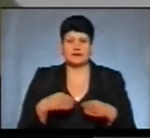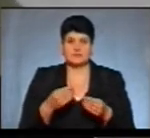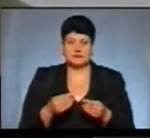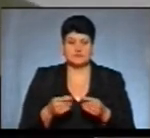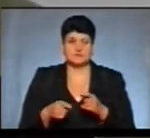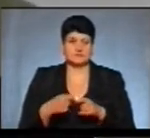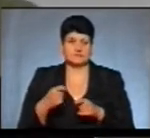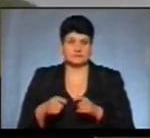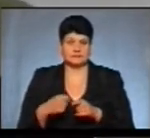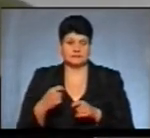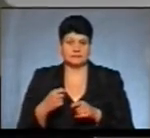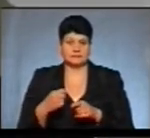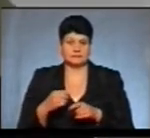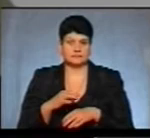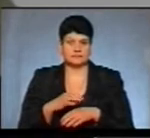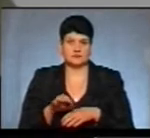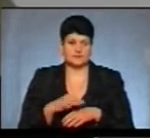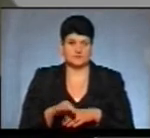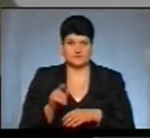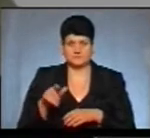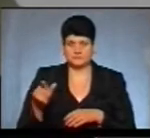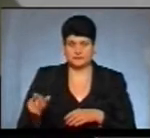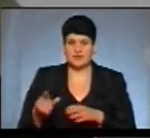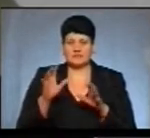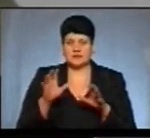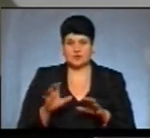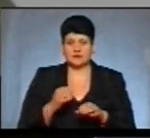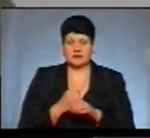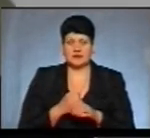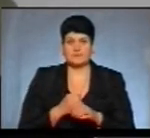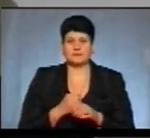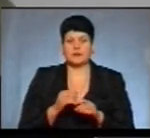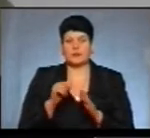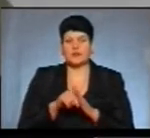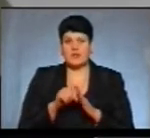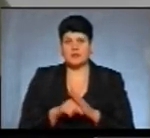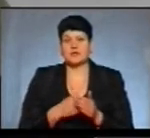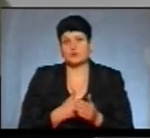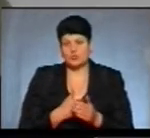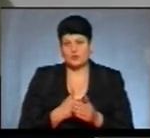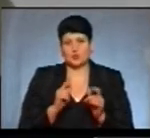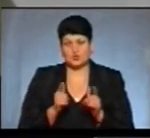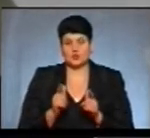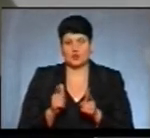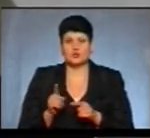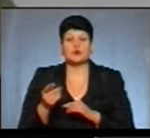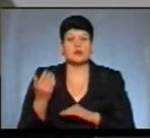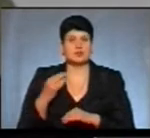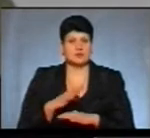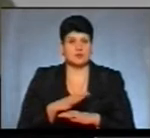шкоди жодному з партнерів. У законі ввели поняття добровільної згоди, чого не було, тому